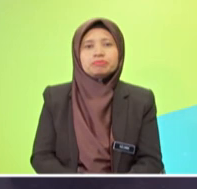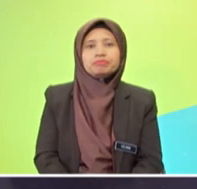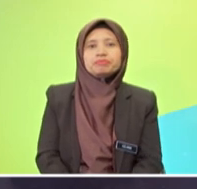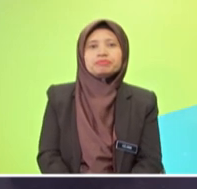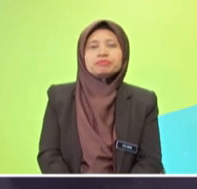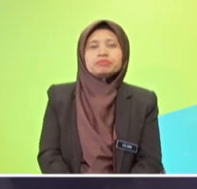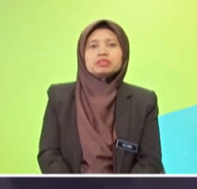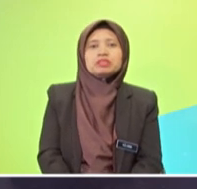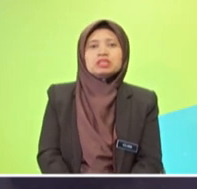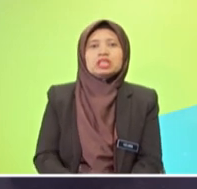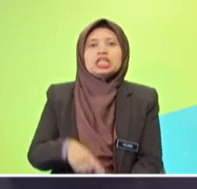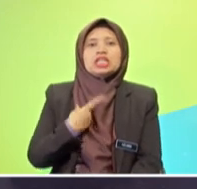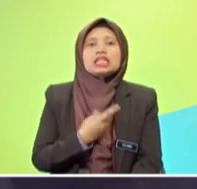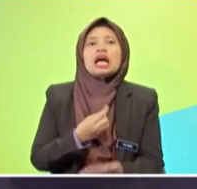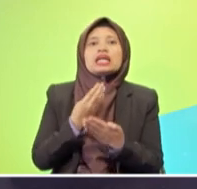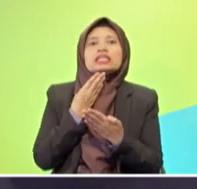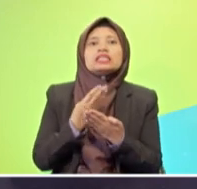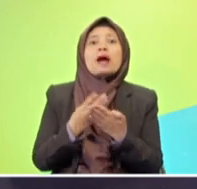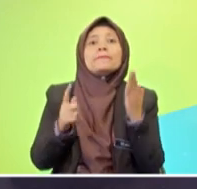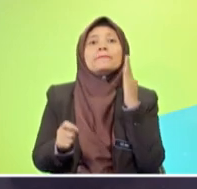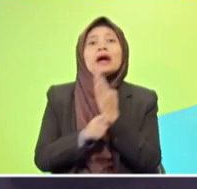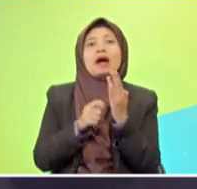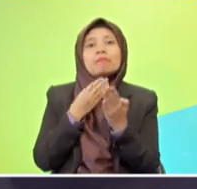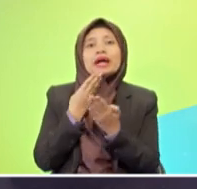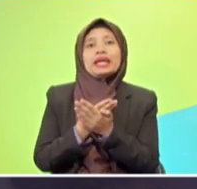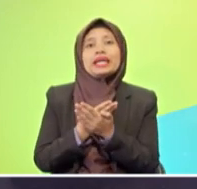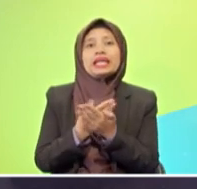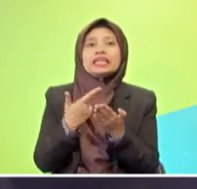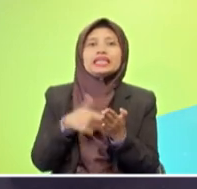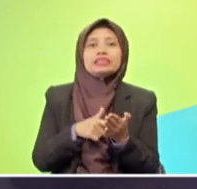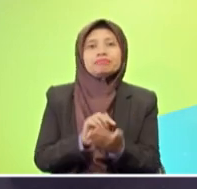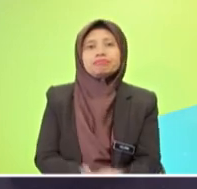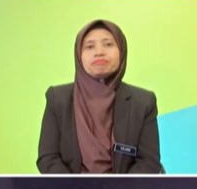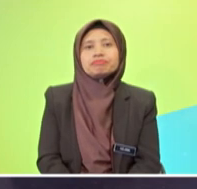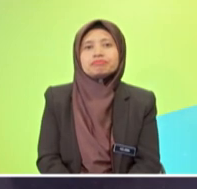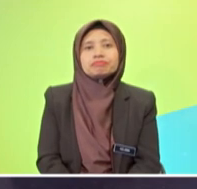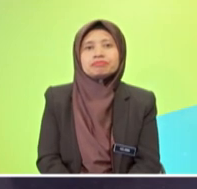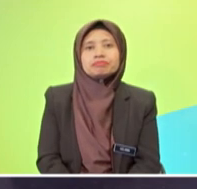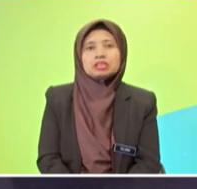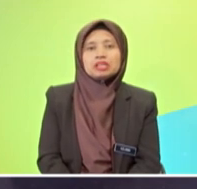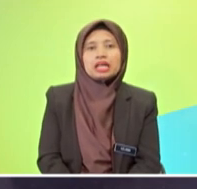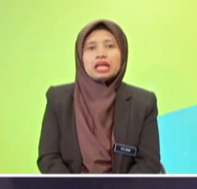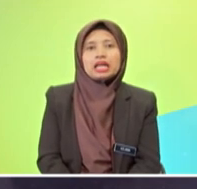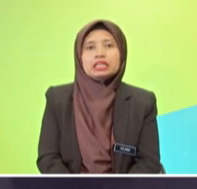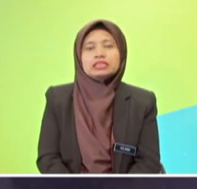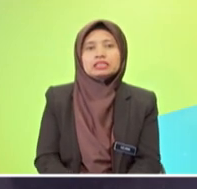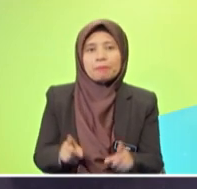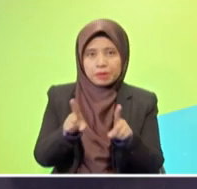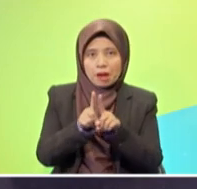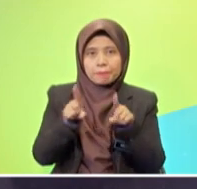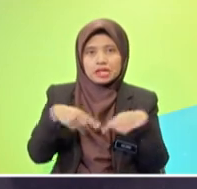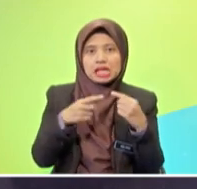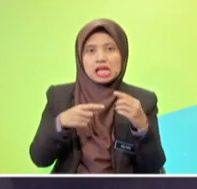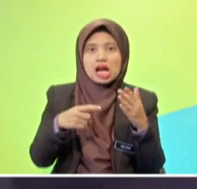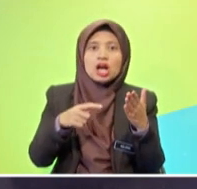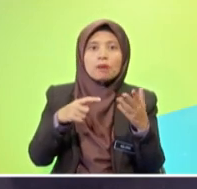kita akan memperbaiki bacaan kita dari masa ke masa terima kasih beda juga pergi kepada aplikasi Google doc ya dan